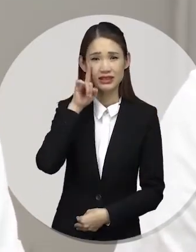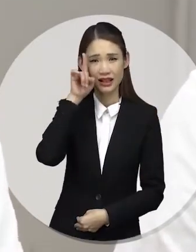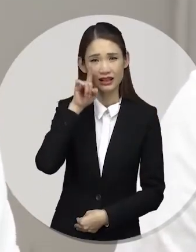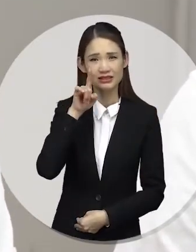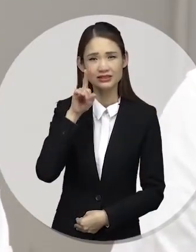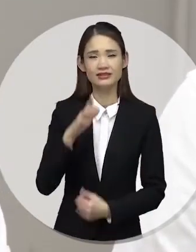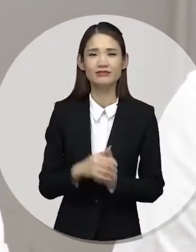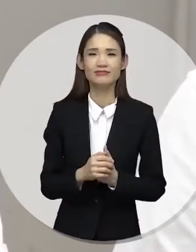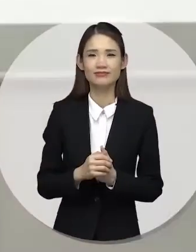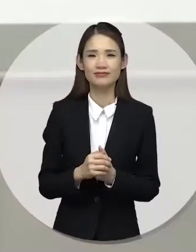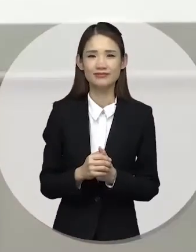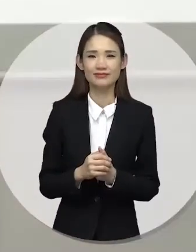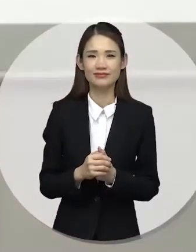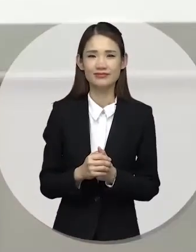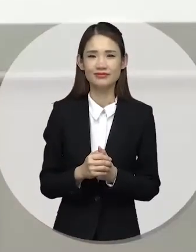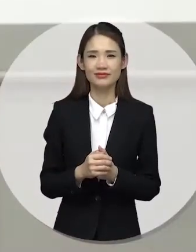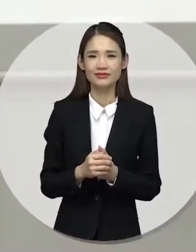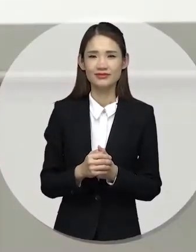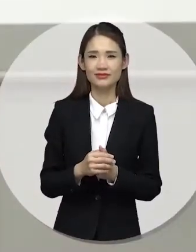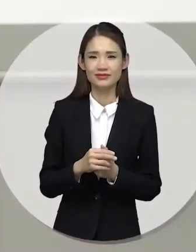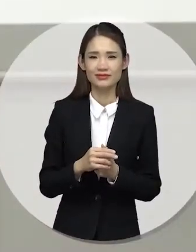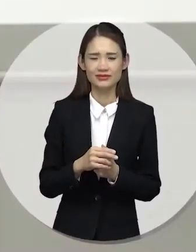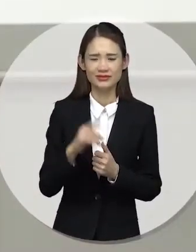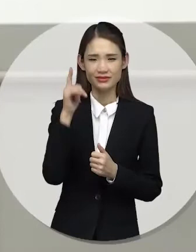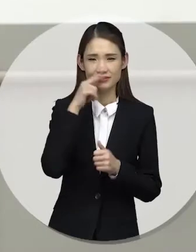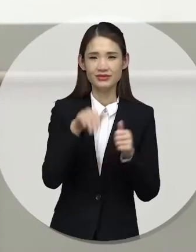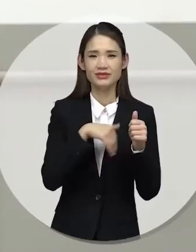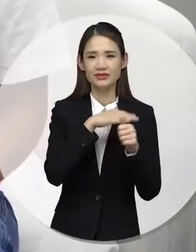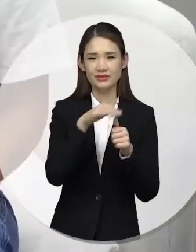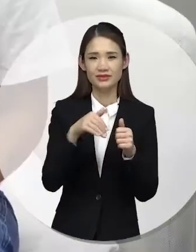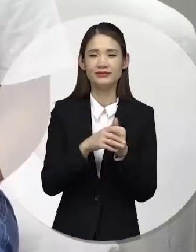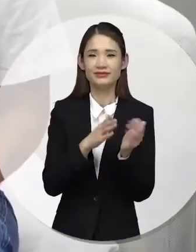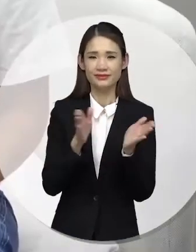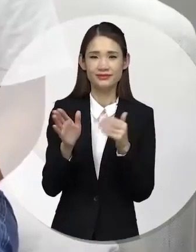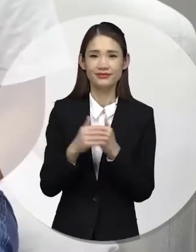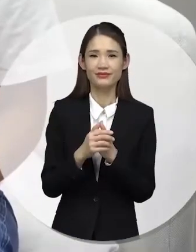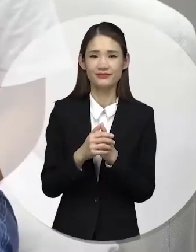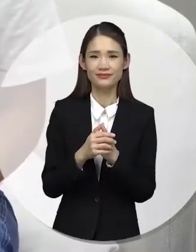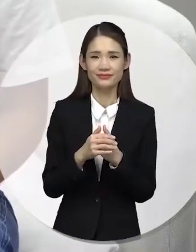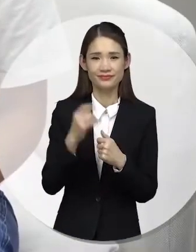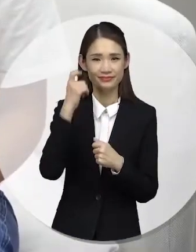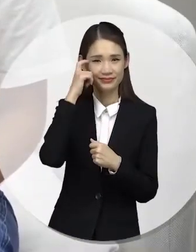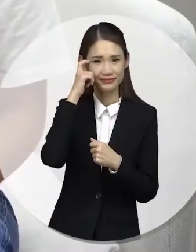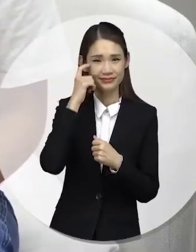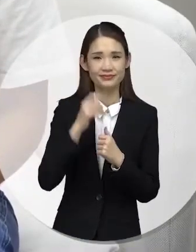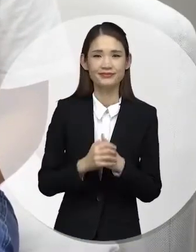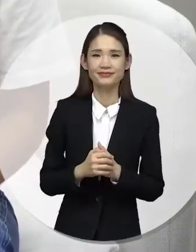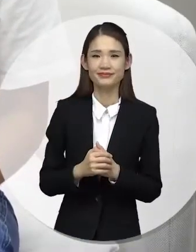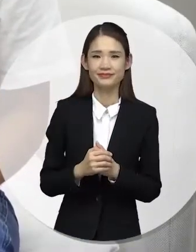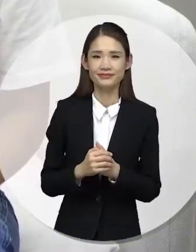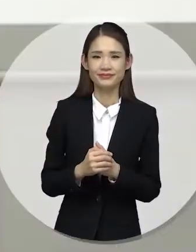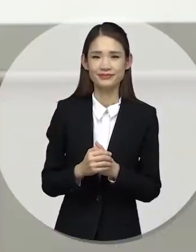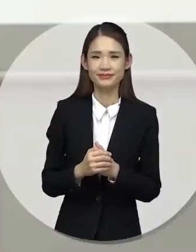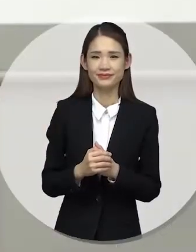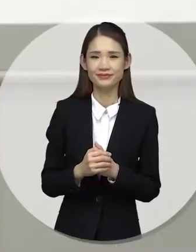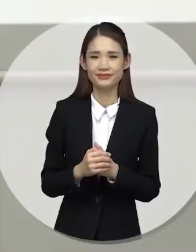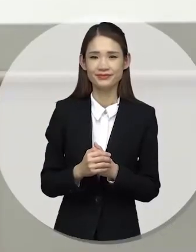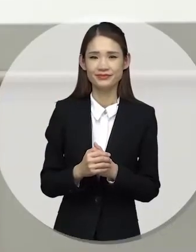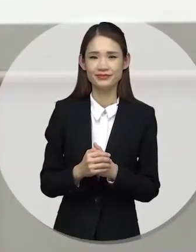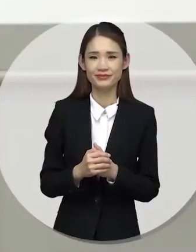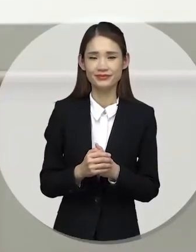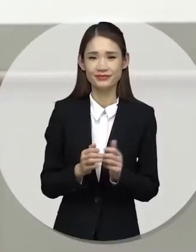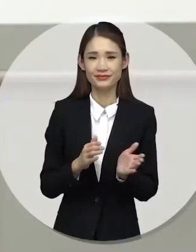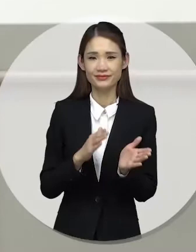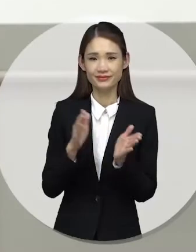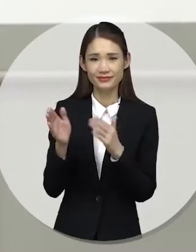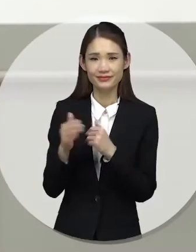짜증이 치밀어 오르긴 한데 그래도 극한이라도 호이긴 하니까 네, 저는 그렇게 생각해 보겠습니다.